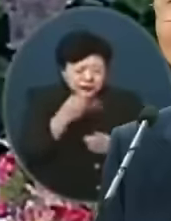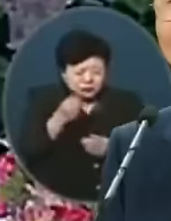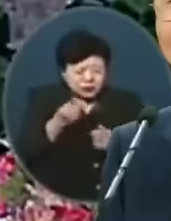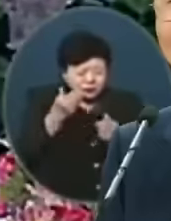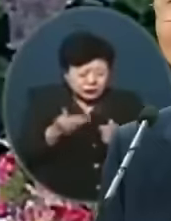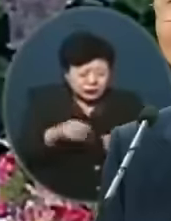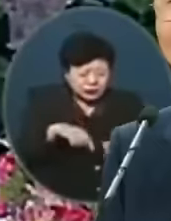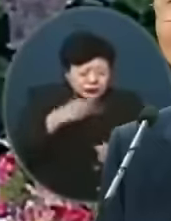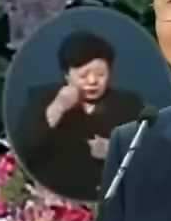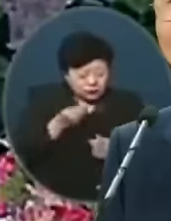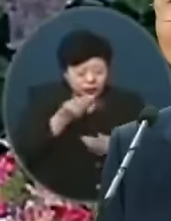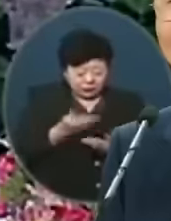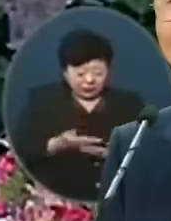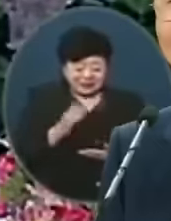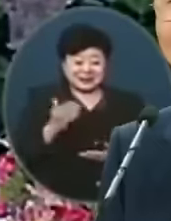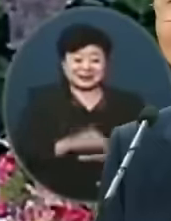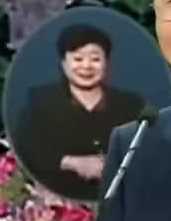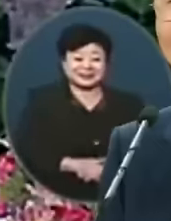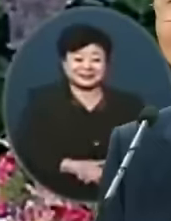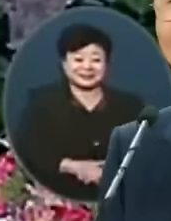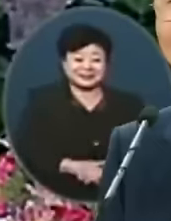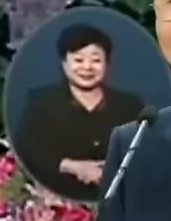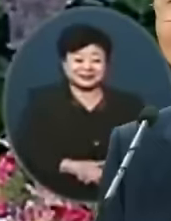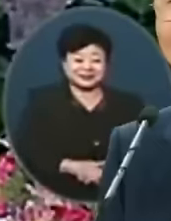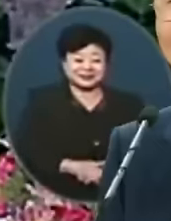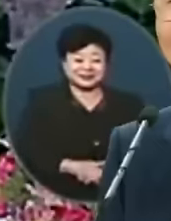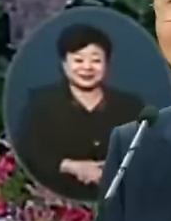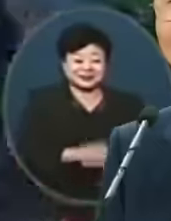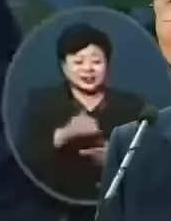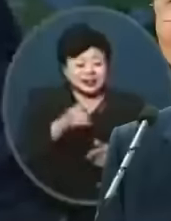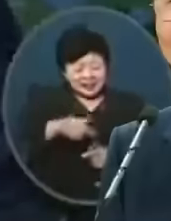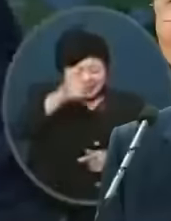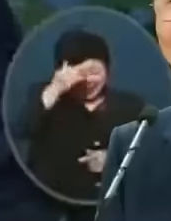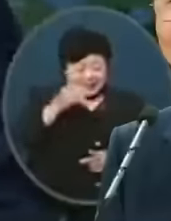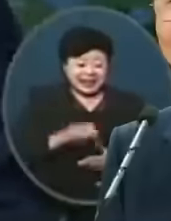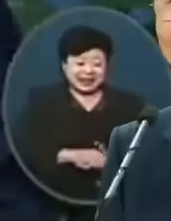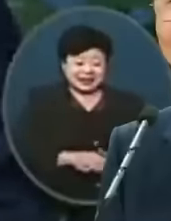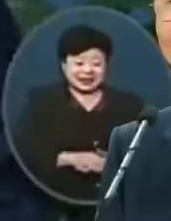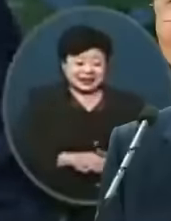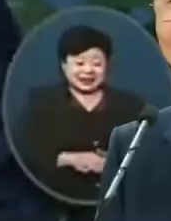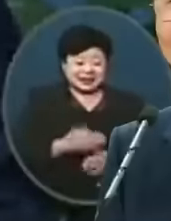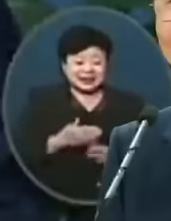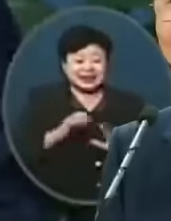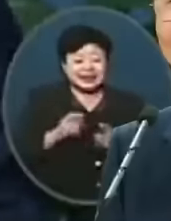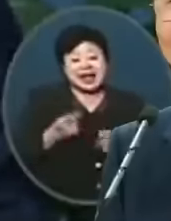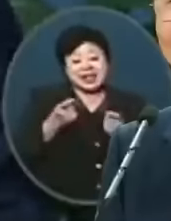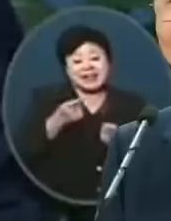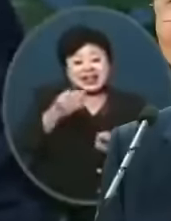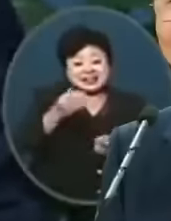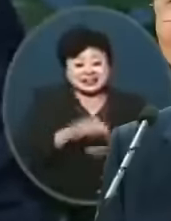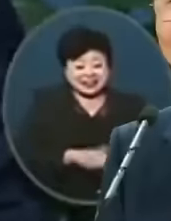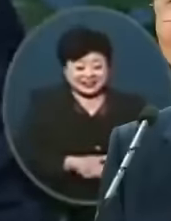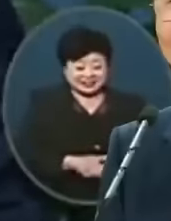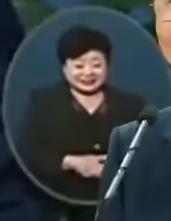하는 자는 자기도 윤택하여 지려. 우리가 옛날에 해외여행을 갈 때